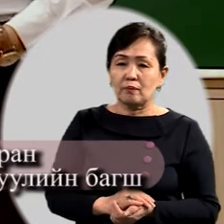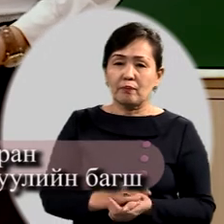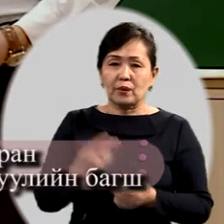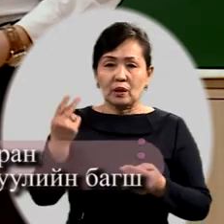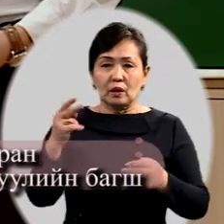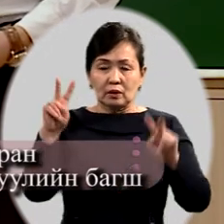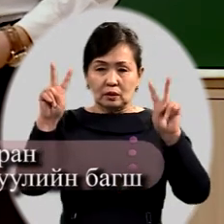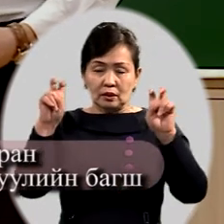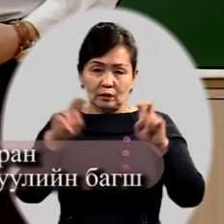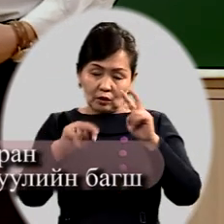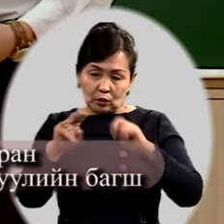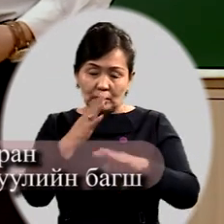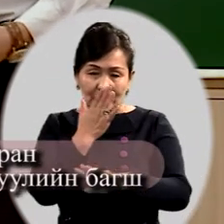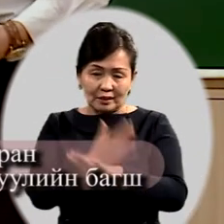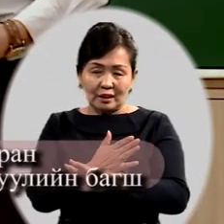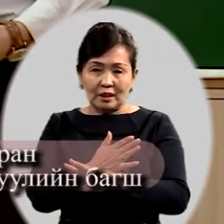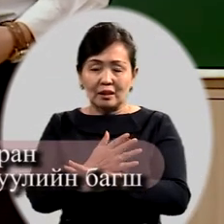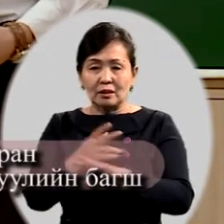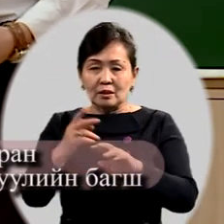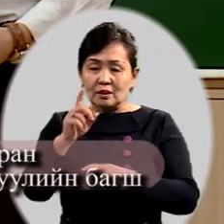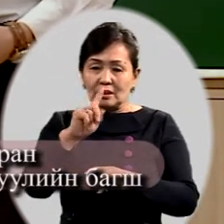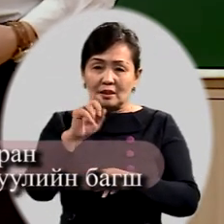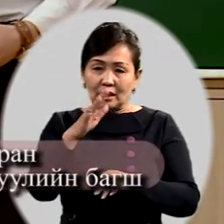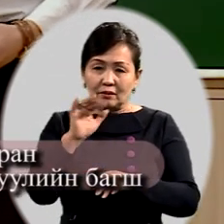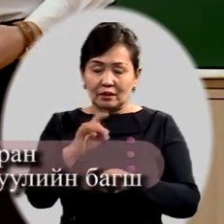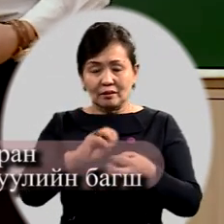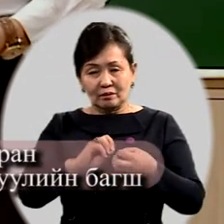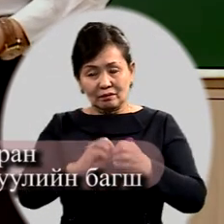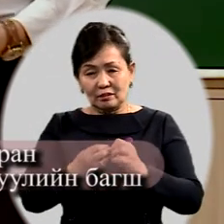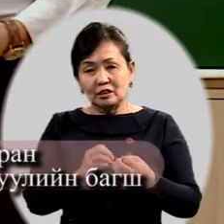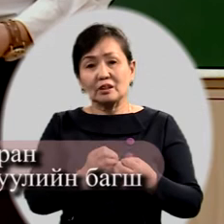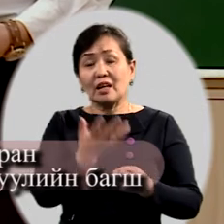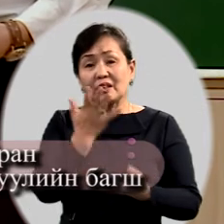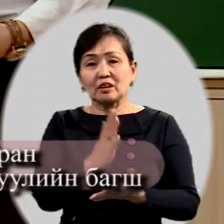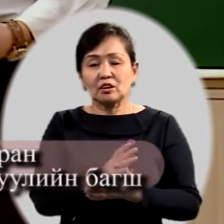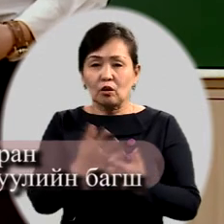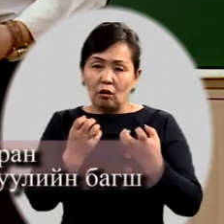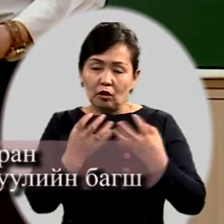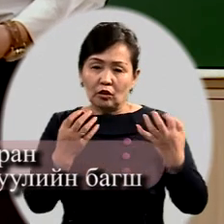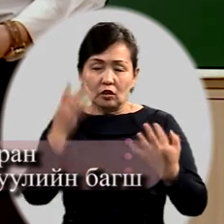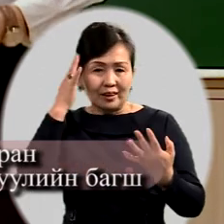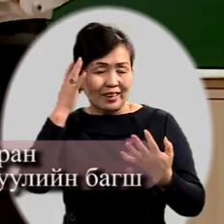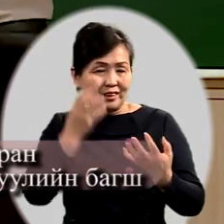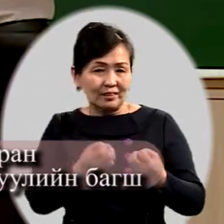таңдағаннан кейін скет суретін саламыз. Скет суретін көптеген түрімен ойға негізделе